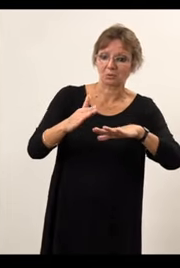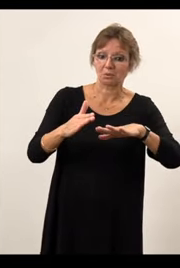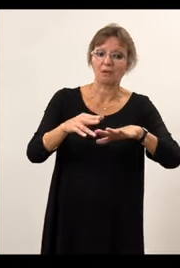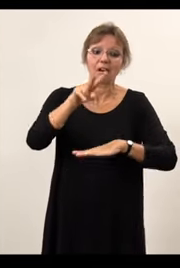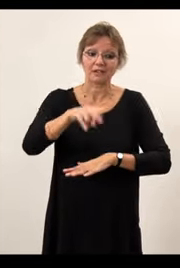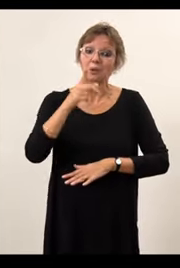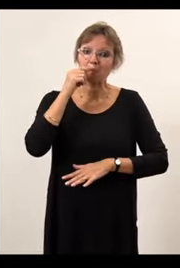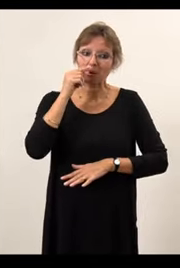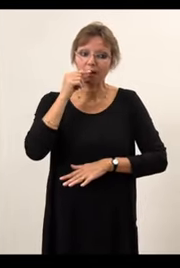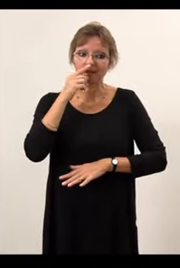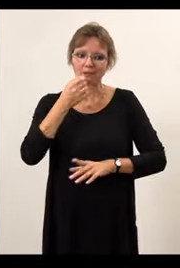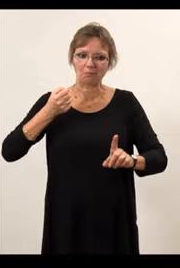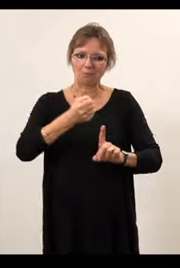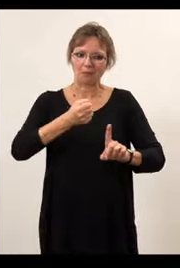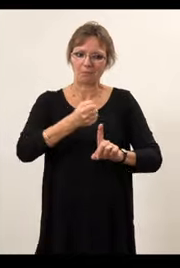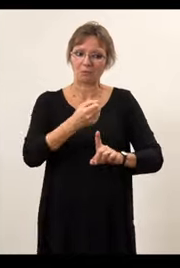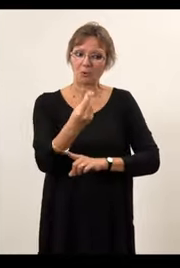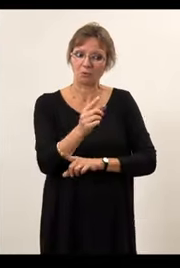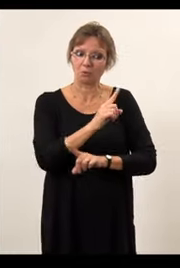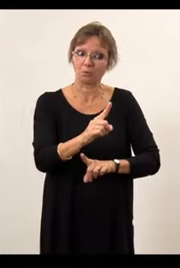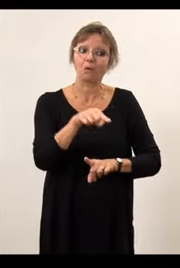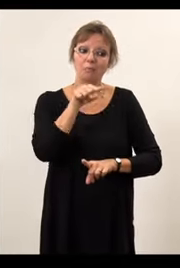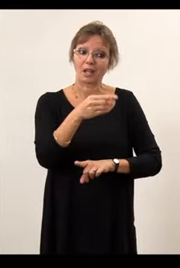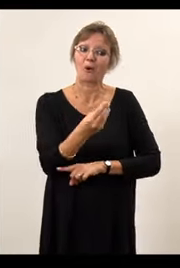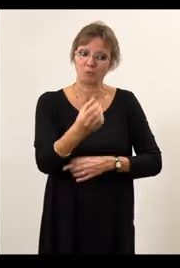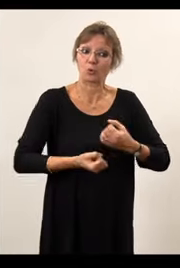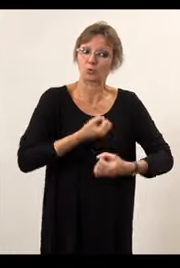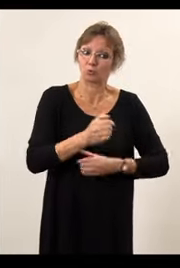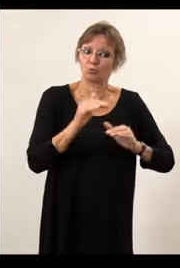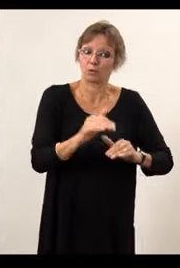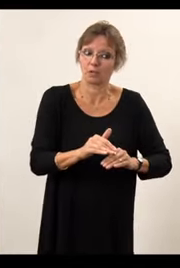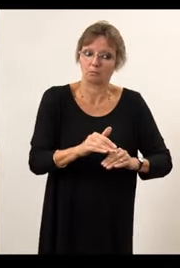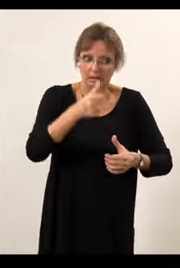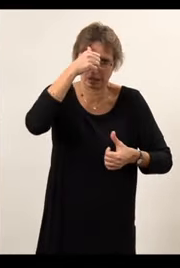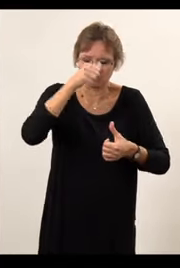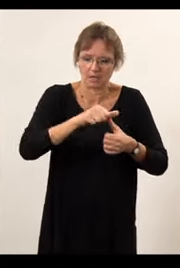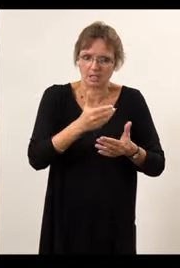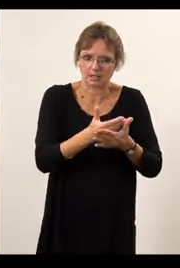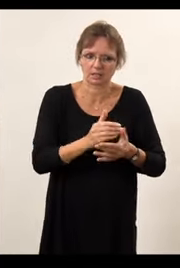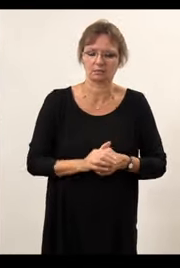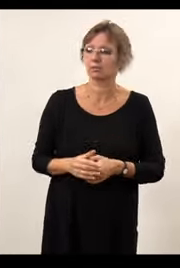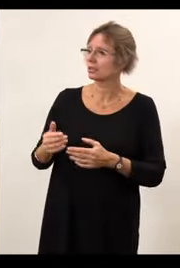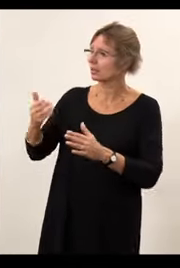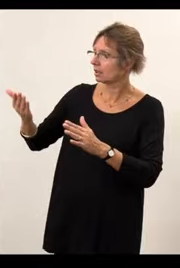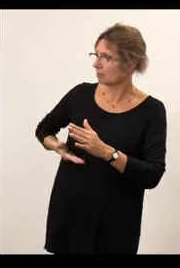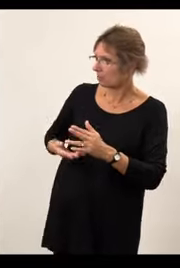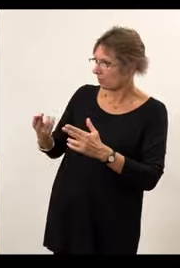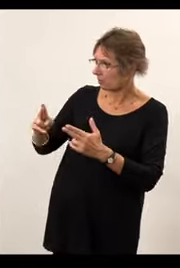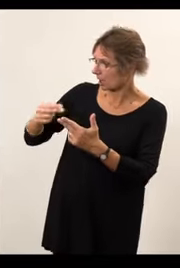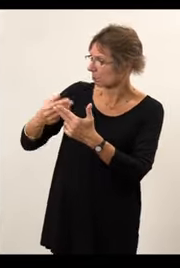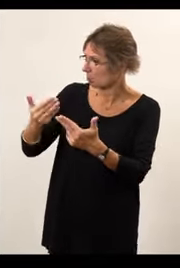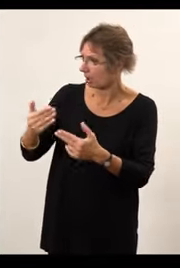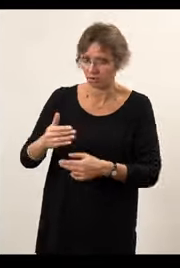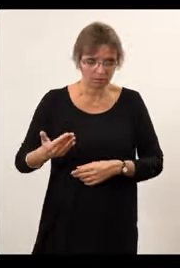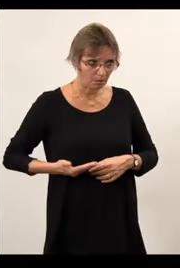Attention, c'est pas parce qu'il les frappe pas qu'il souffre pas. Un truc comme ça. Qu'est-ce qu'elle a répondu?